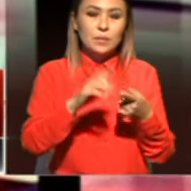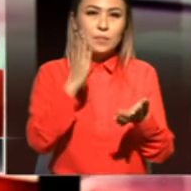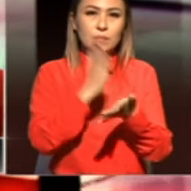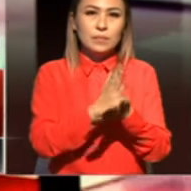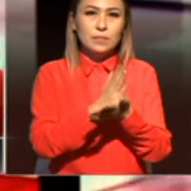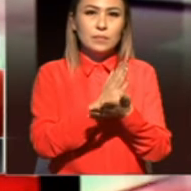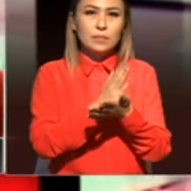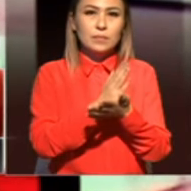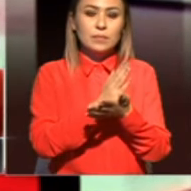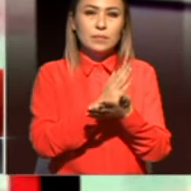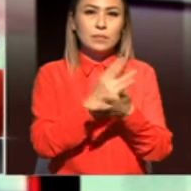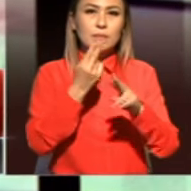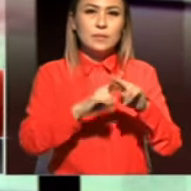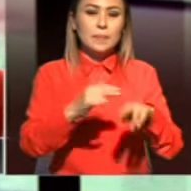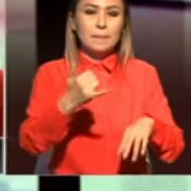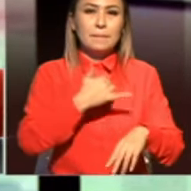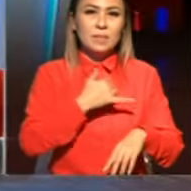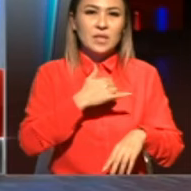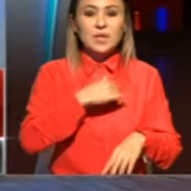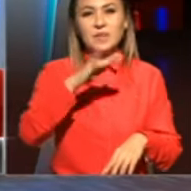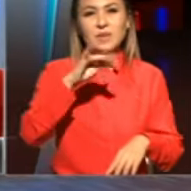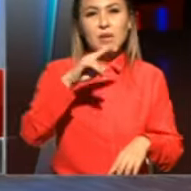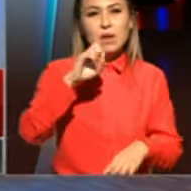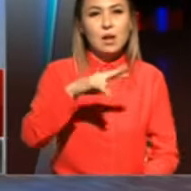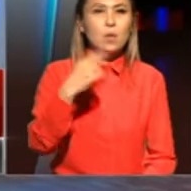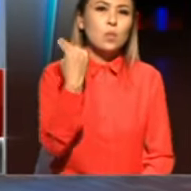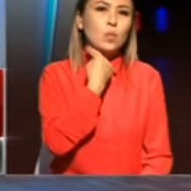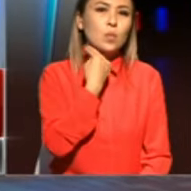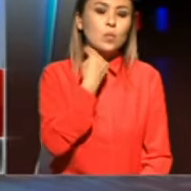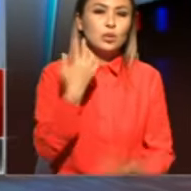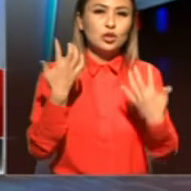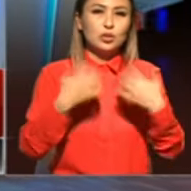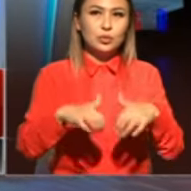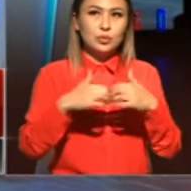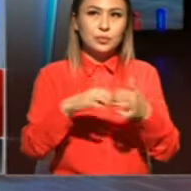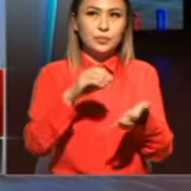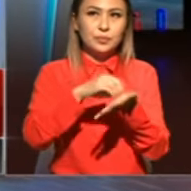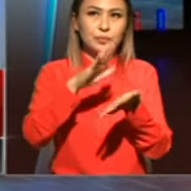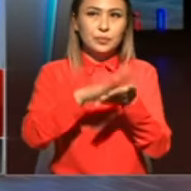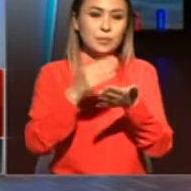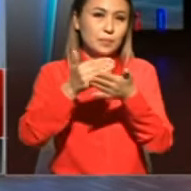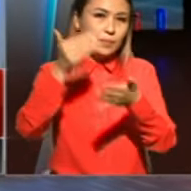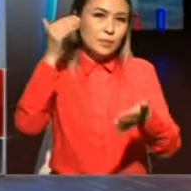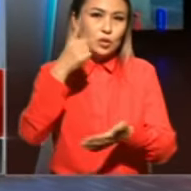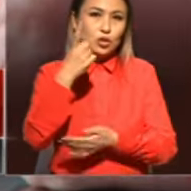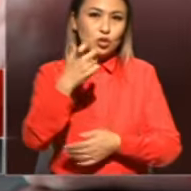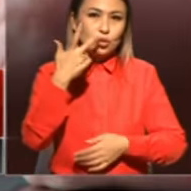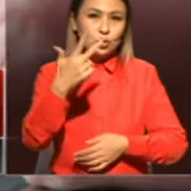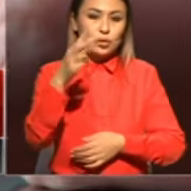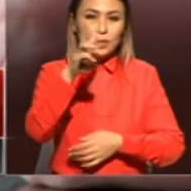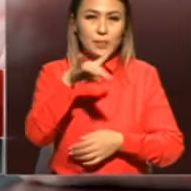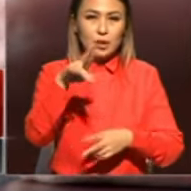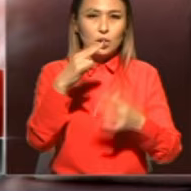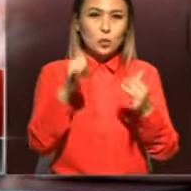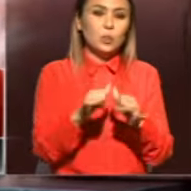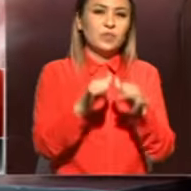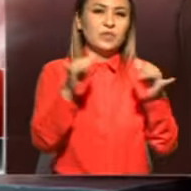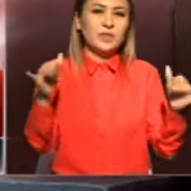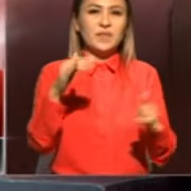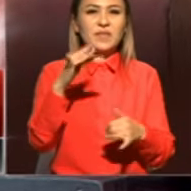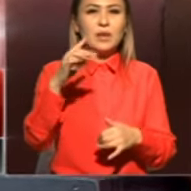Яғни мұндағы біздегі филиалдың қарызы болып бізде есептелініп жатыр. Былтыр 103 миллиард болды, қазір енді одан да көбейді.